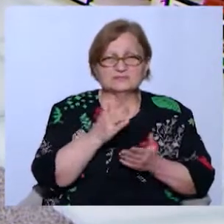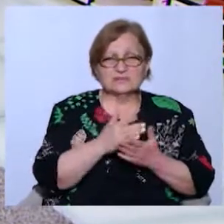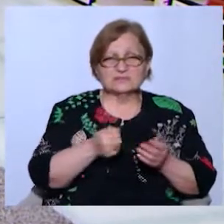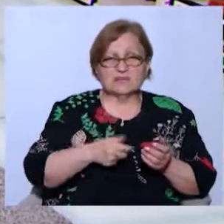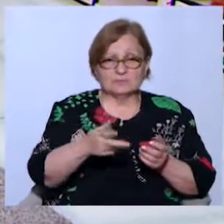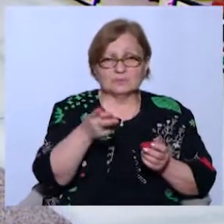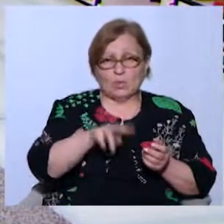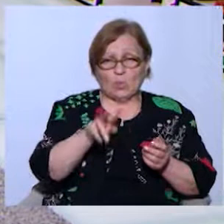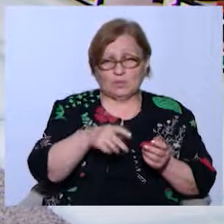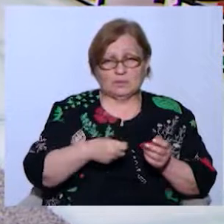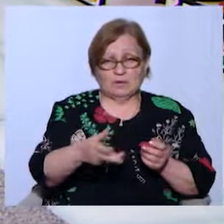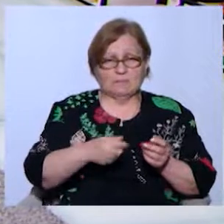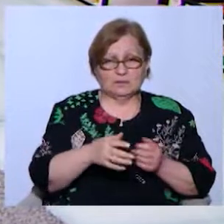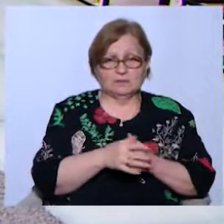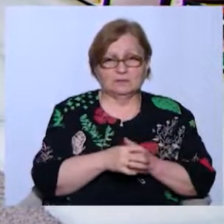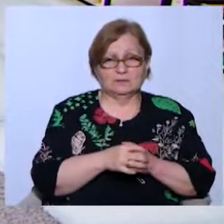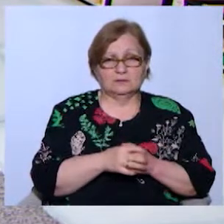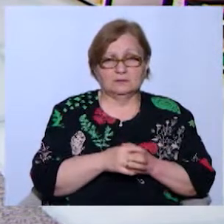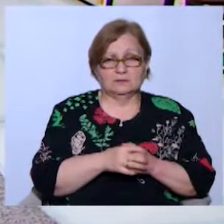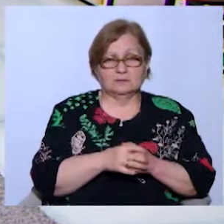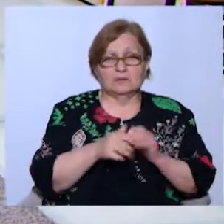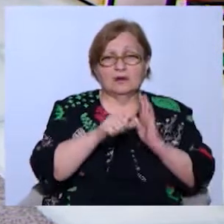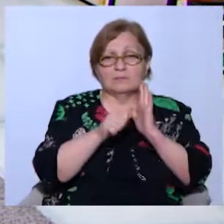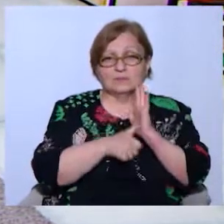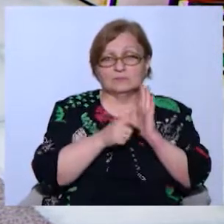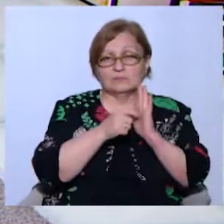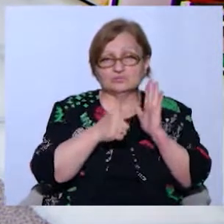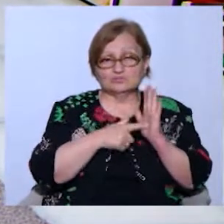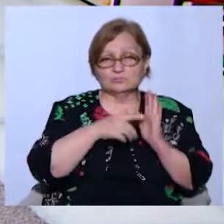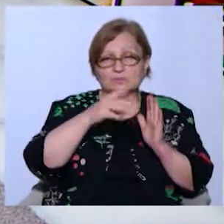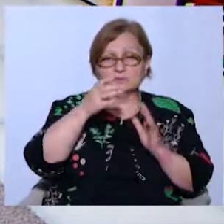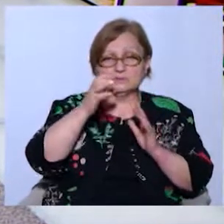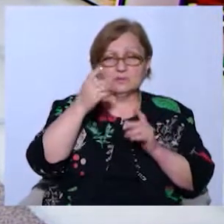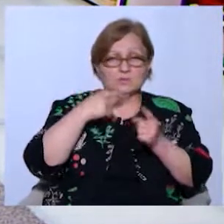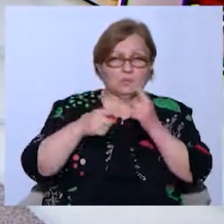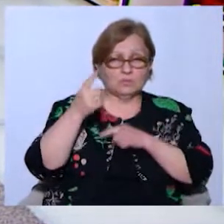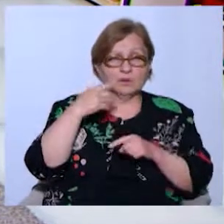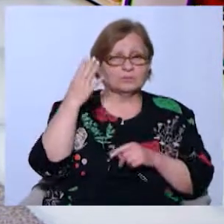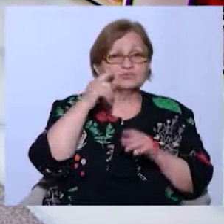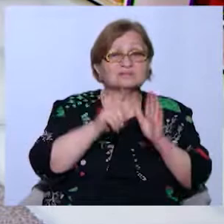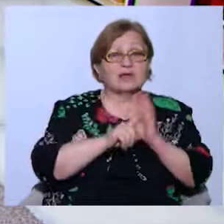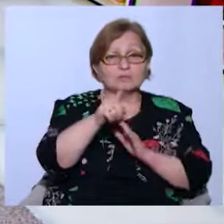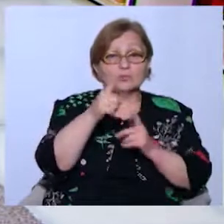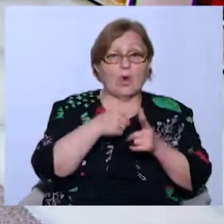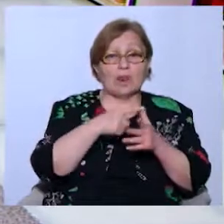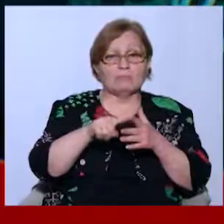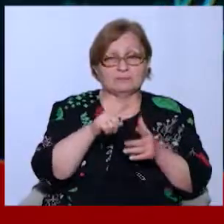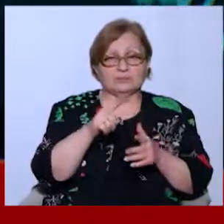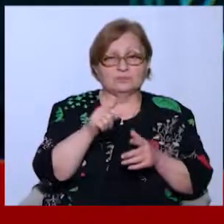ორ-ორი კამათელი. პრინციპში მე-16, მე-17 საუკუნეში იმ დროს, როდესაც გაჩნდა ალბათობის თეორია და როდესაც